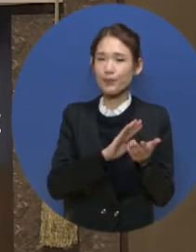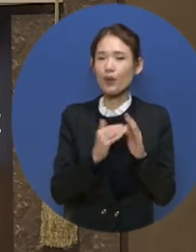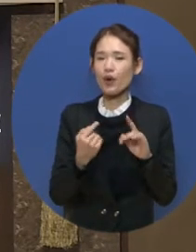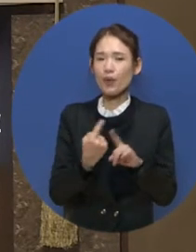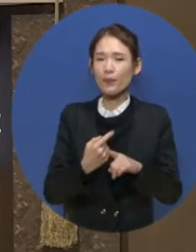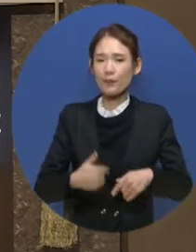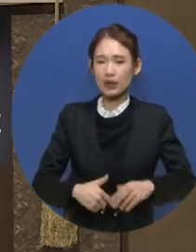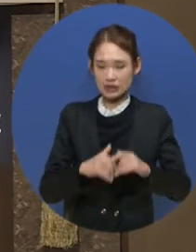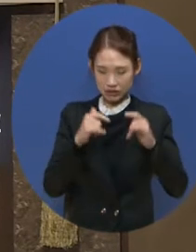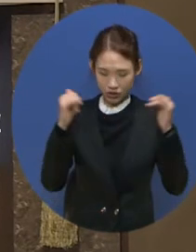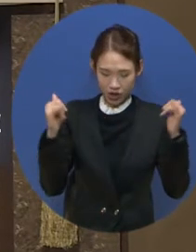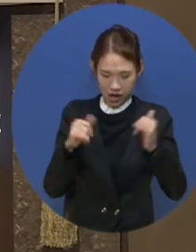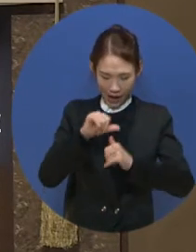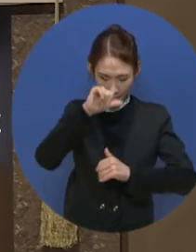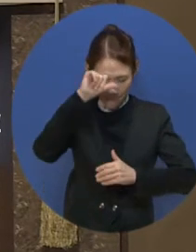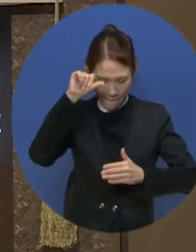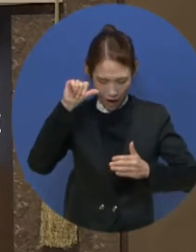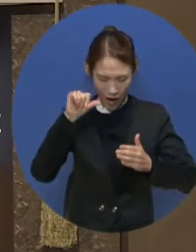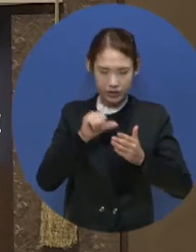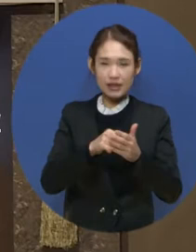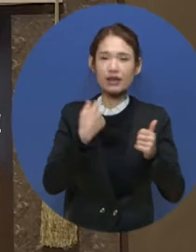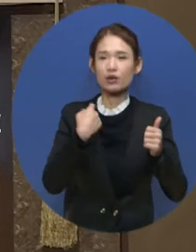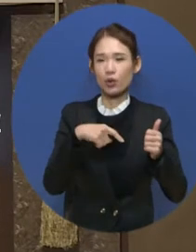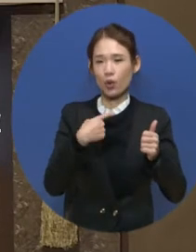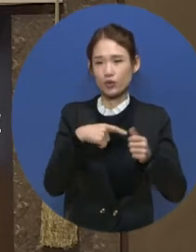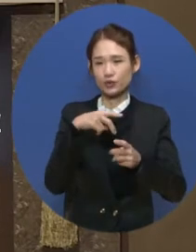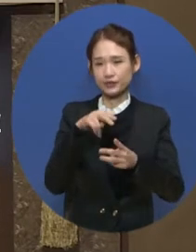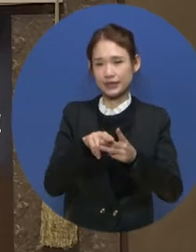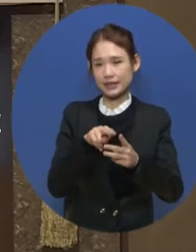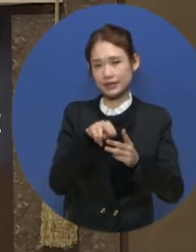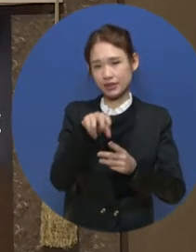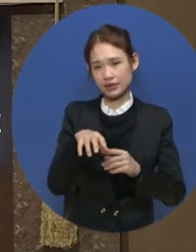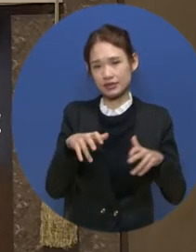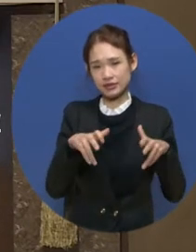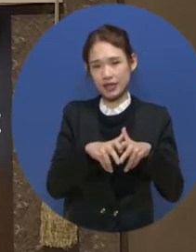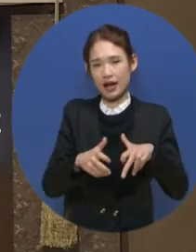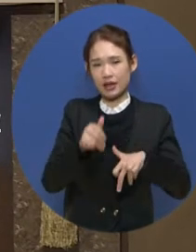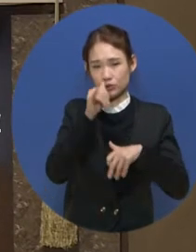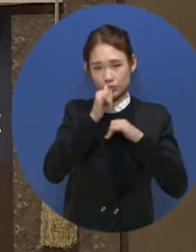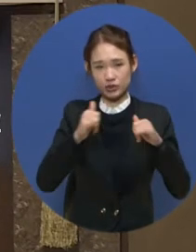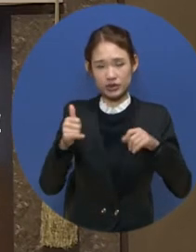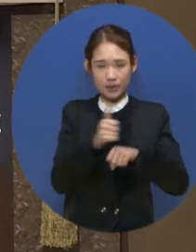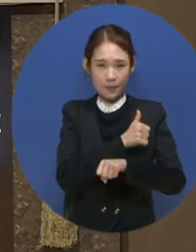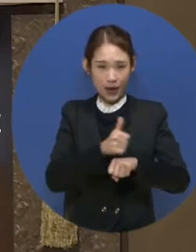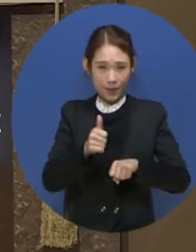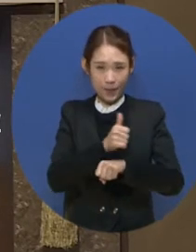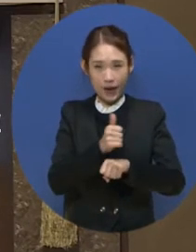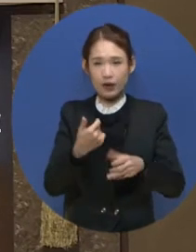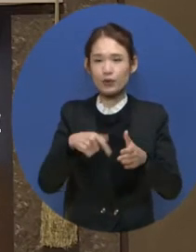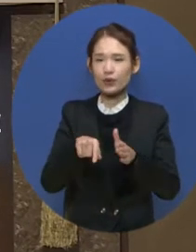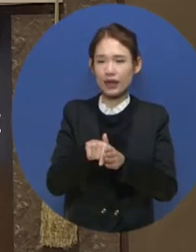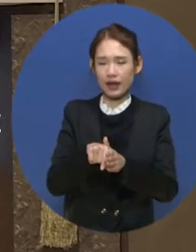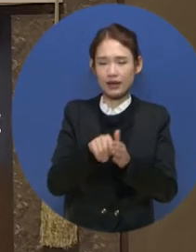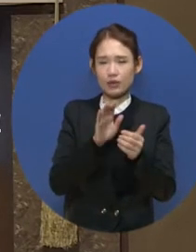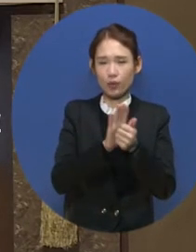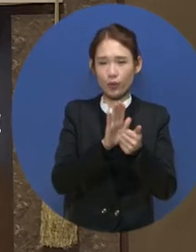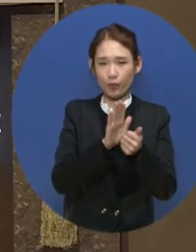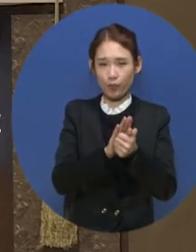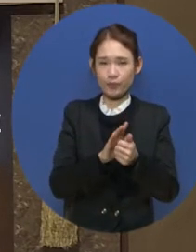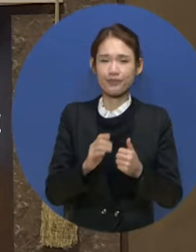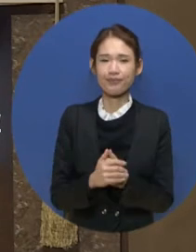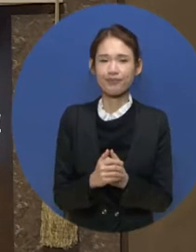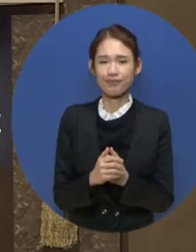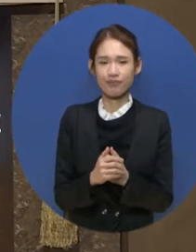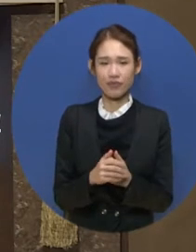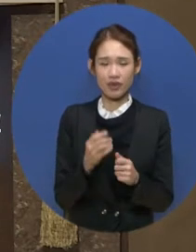있는 그런 평생 교육 센터 에서 장애를 갖고 있는 분들이 이용하실 수 있게끔 것 은 일을 해서 또 그게